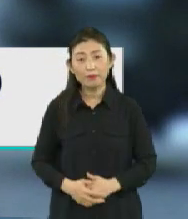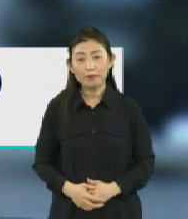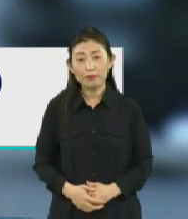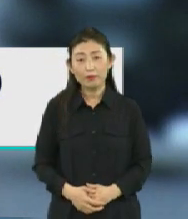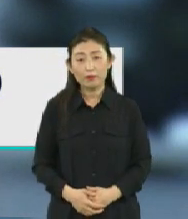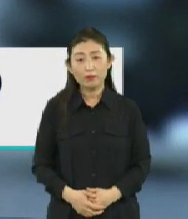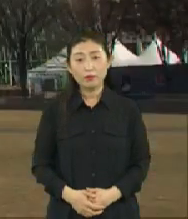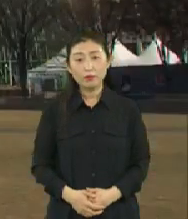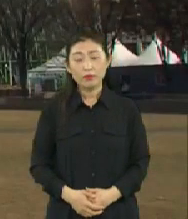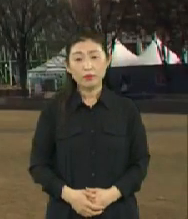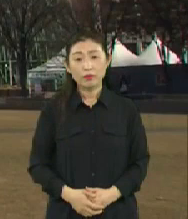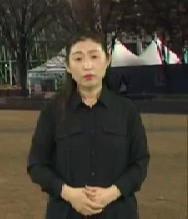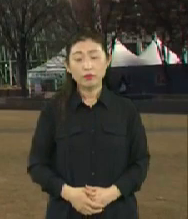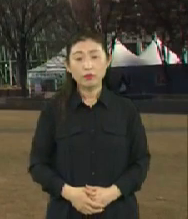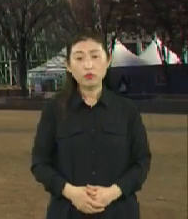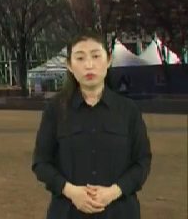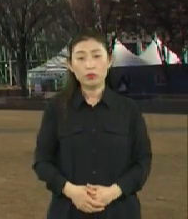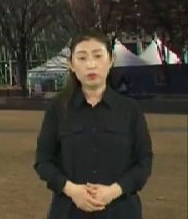기자입니다.